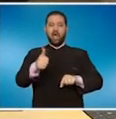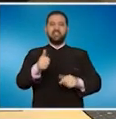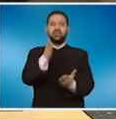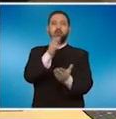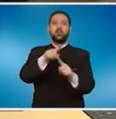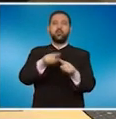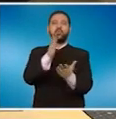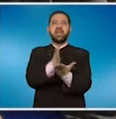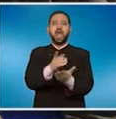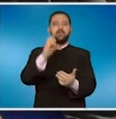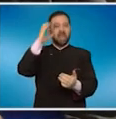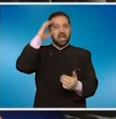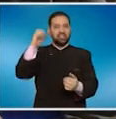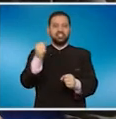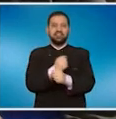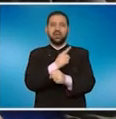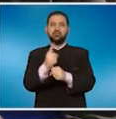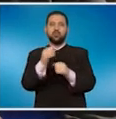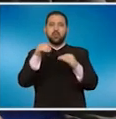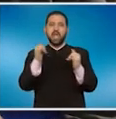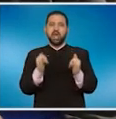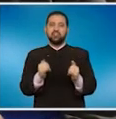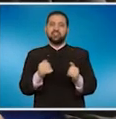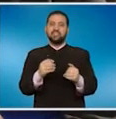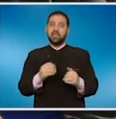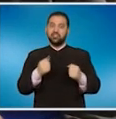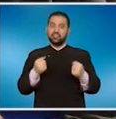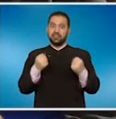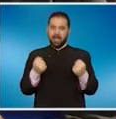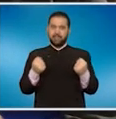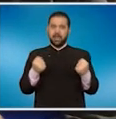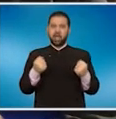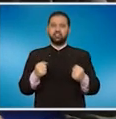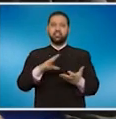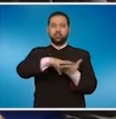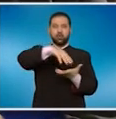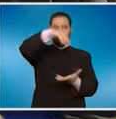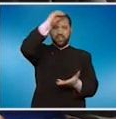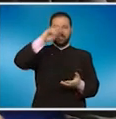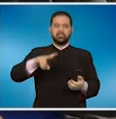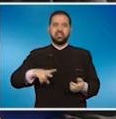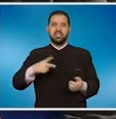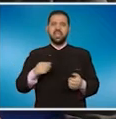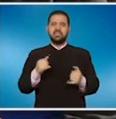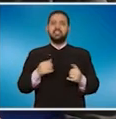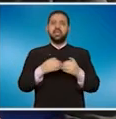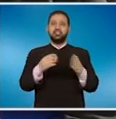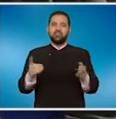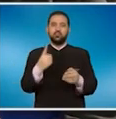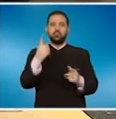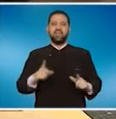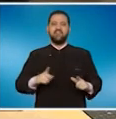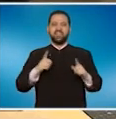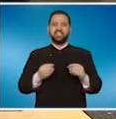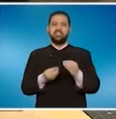te încins cu dreapta credință și începi să faci lucrurile acestea în modul cel mai serios și ia minte permanent, atunci, iată, este premiza pentru a putea merge